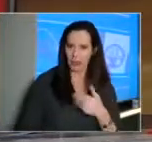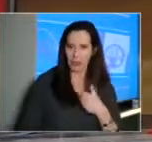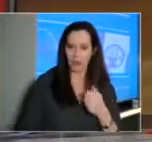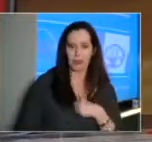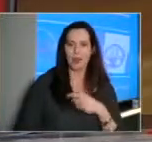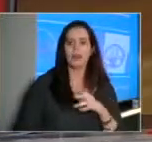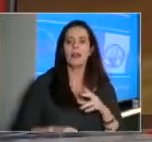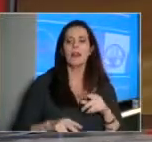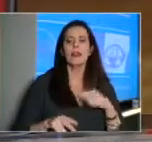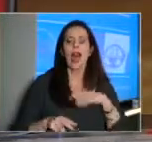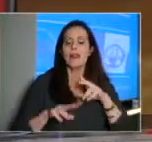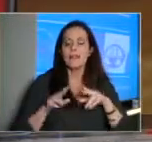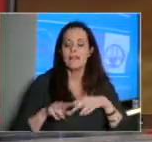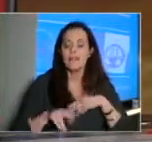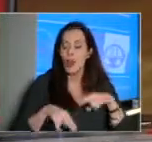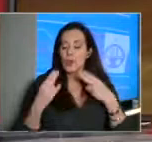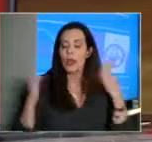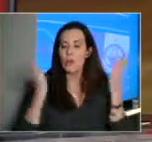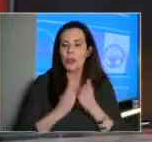הכל חזרה בבית בבאר שבע,